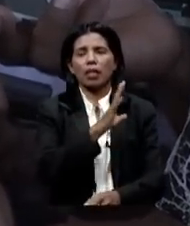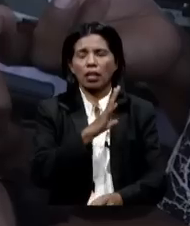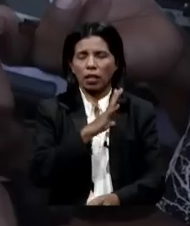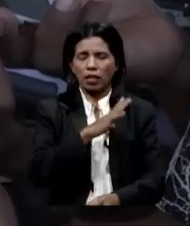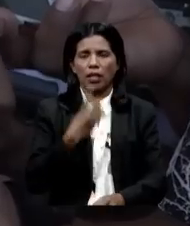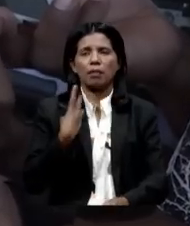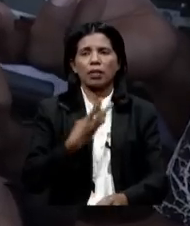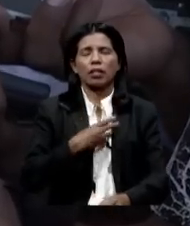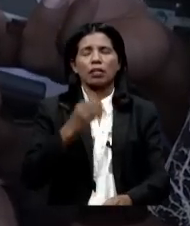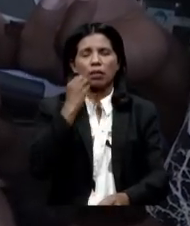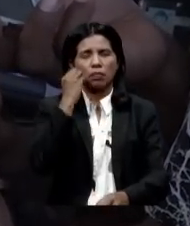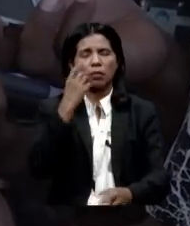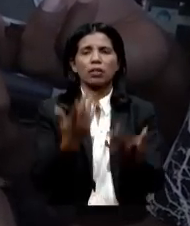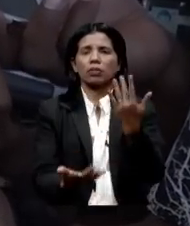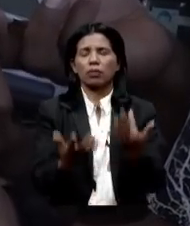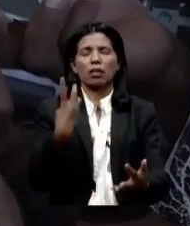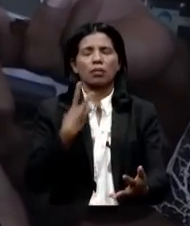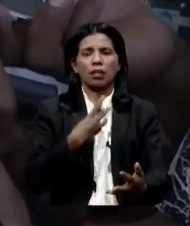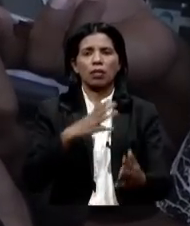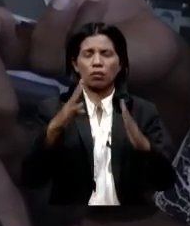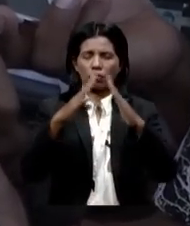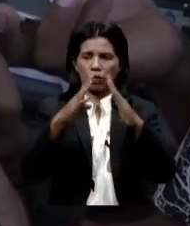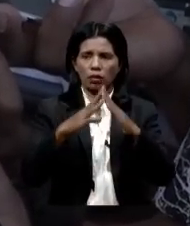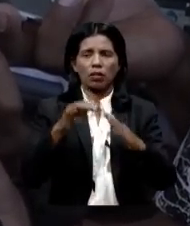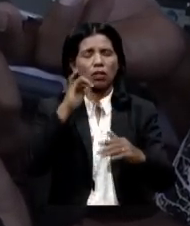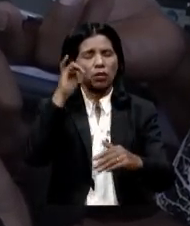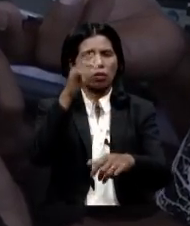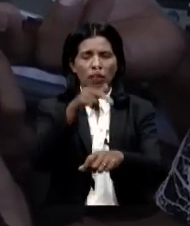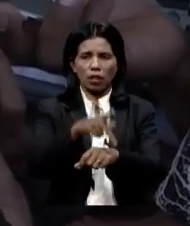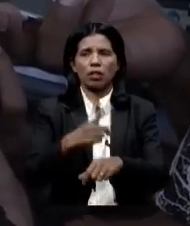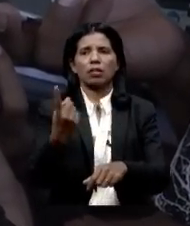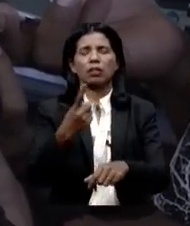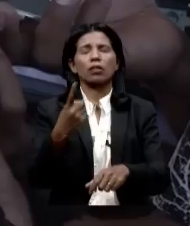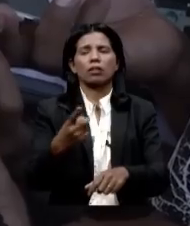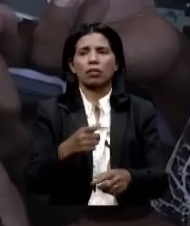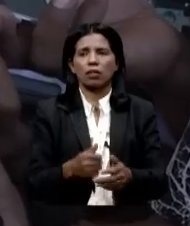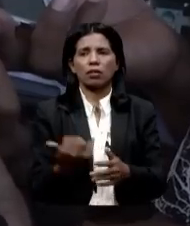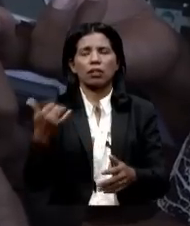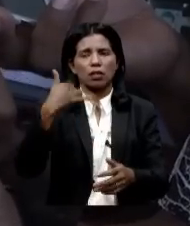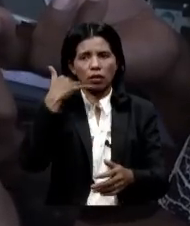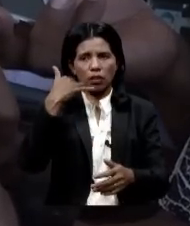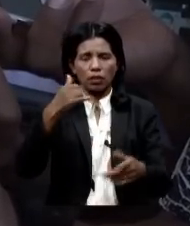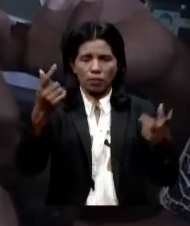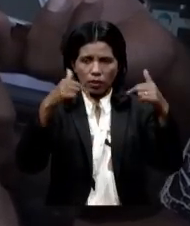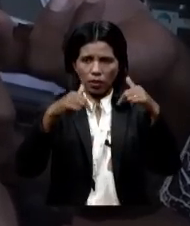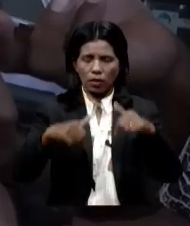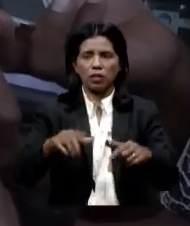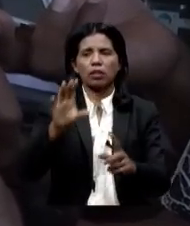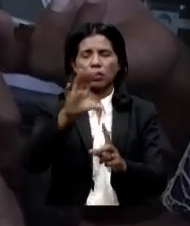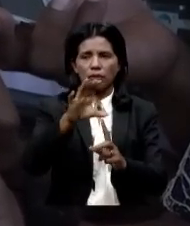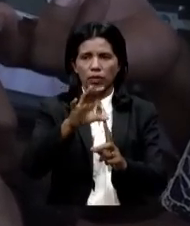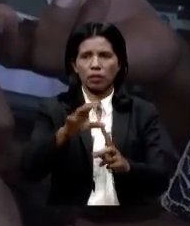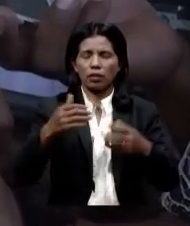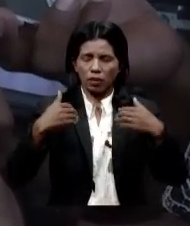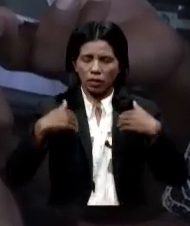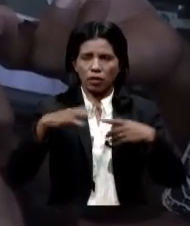ami sai hoto sira suno ami nyoma anta utama ne korkalang sira mantei toloro sira telefoni dia mayona komandanti ya hoto na